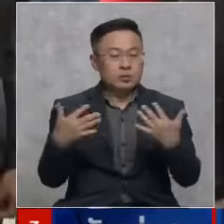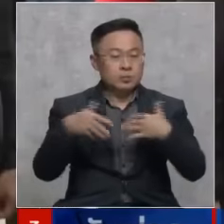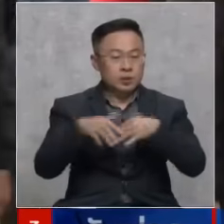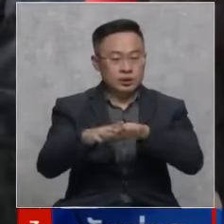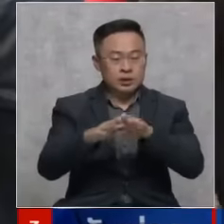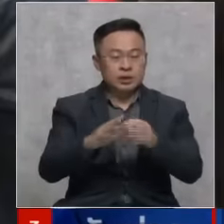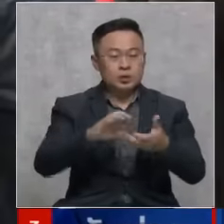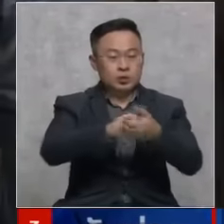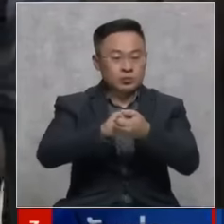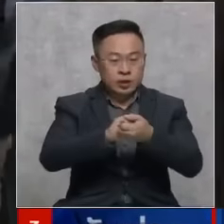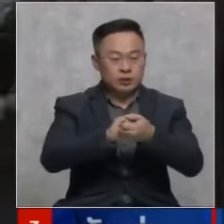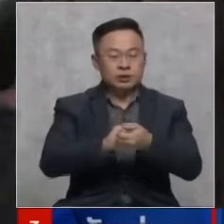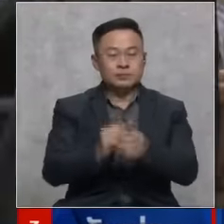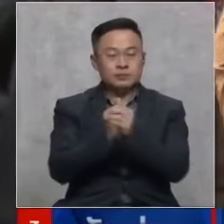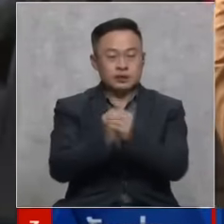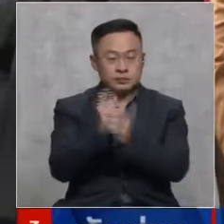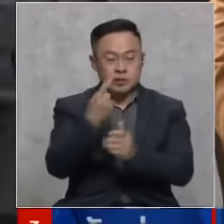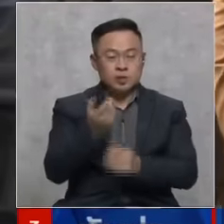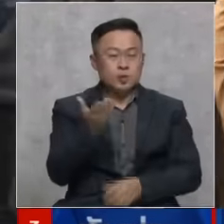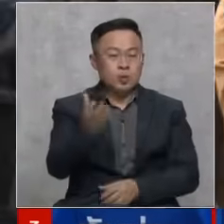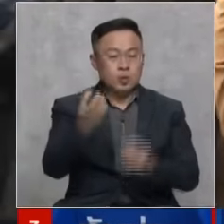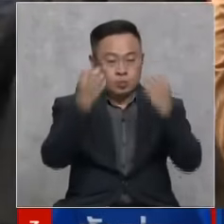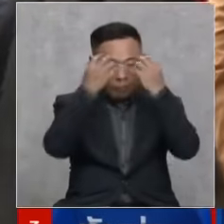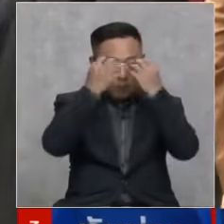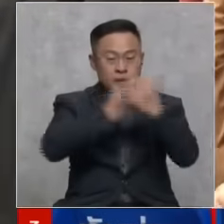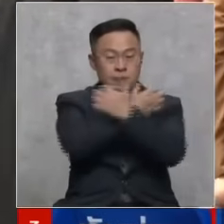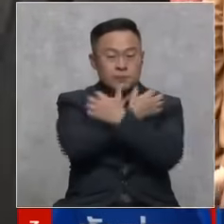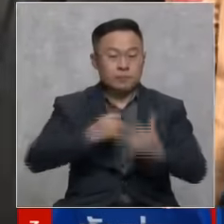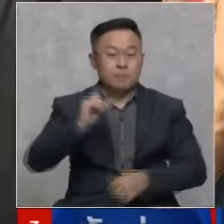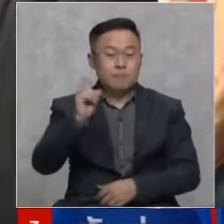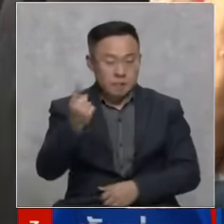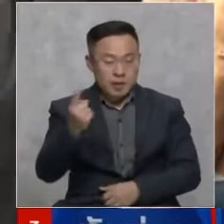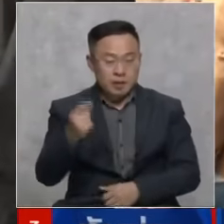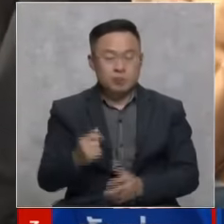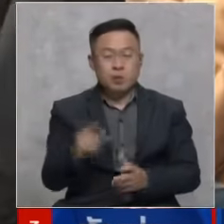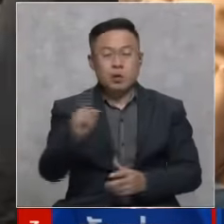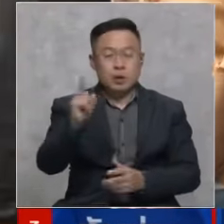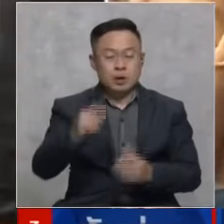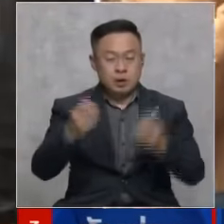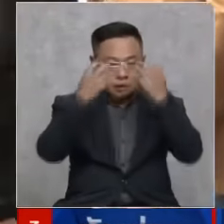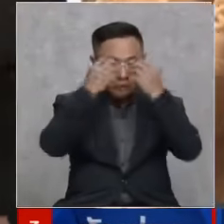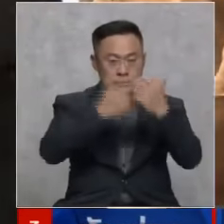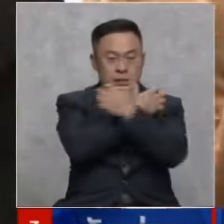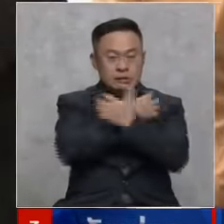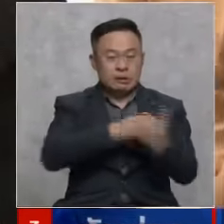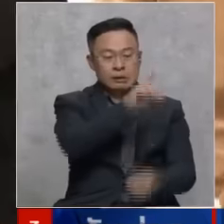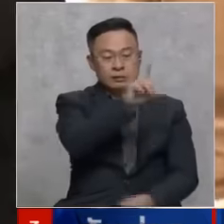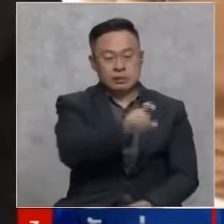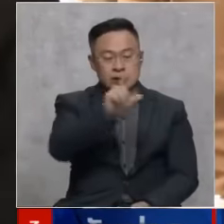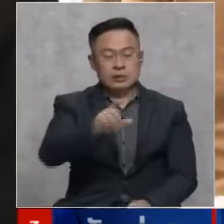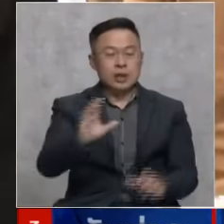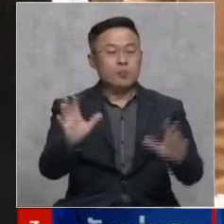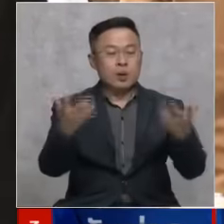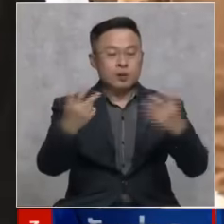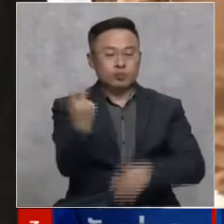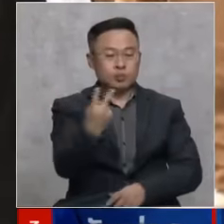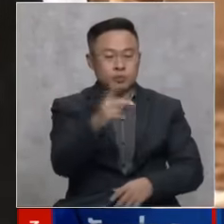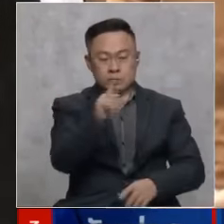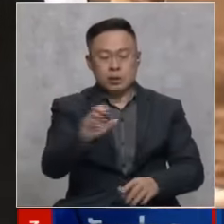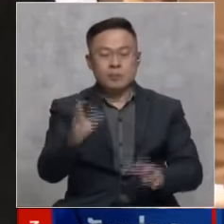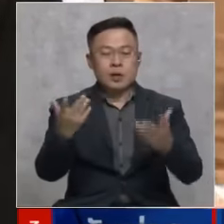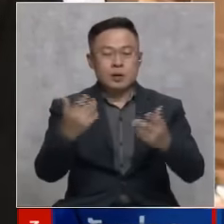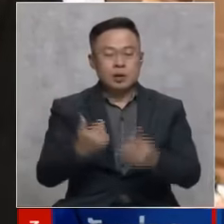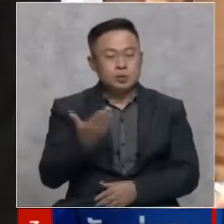ป็นทูตสันทวไมตรีนะคะคือหมีแพนด้าเนี่ยก็เป็นเหมือนแลนด์มาร์คของเชียงใหม่เหมือนกันนะก่อนหน้านี้ใช่ไหมคะคือนายก